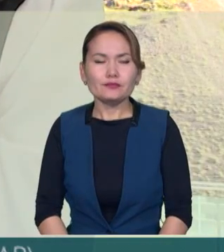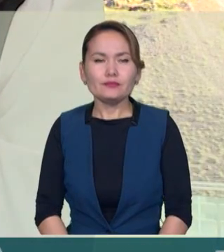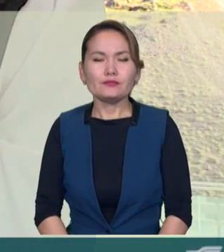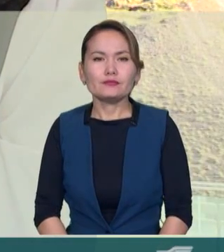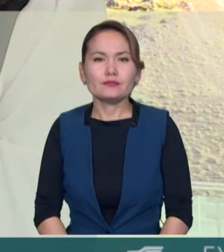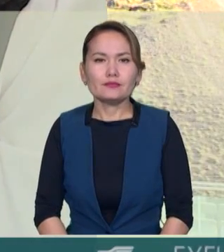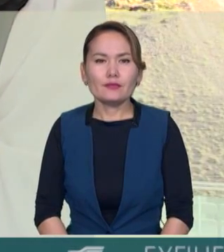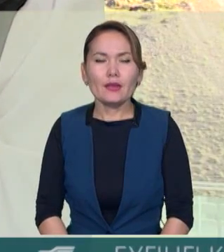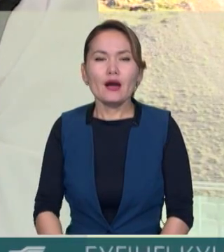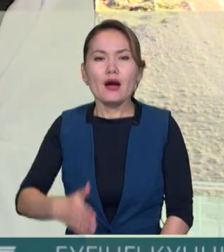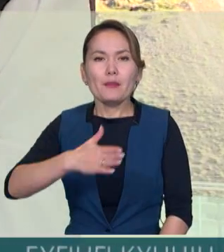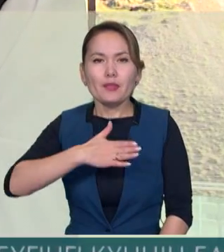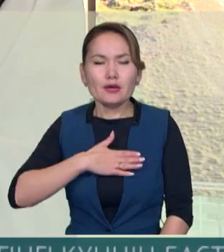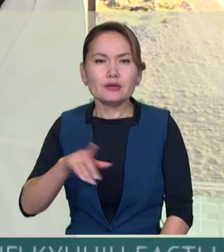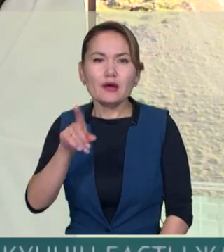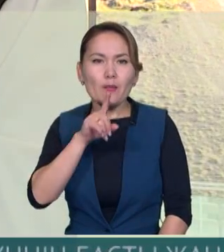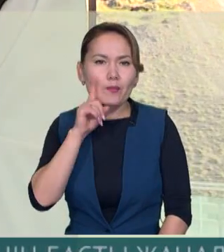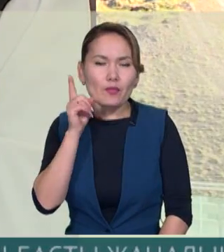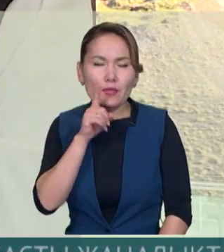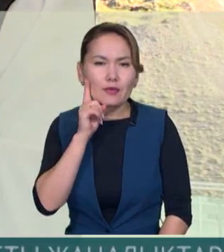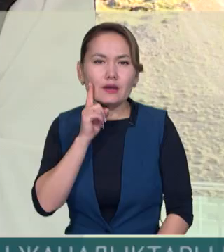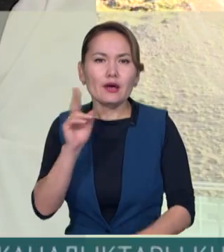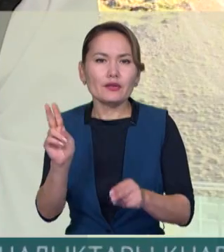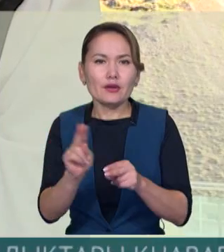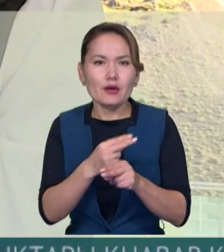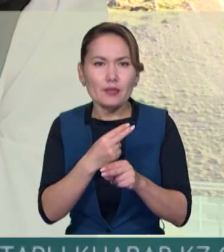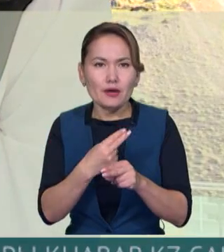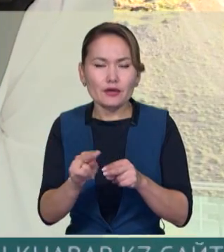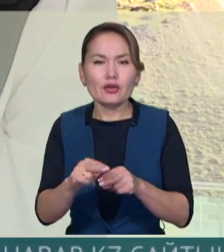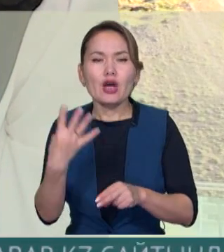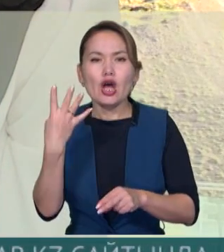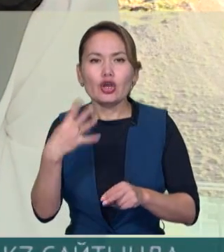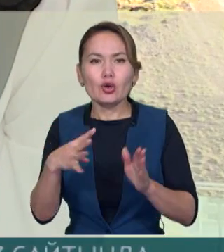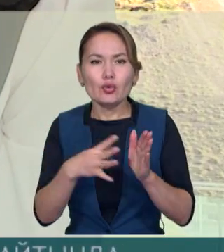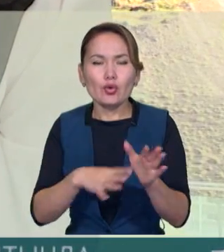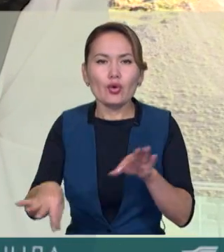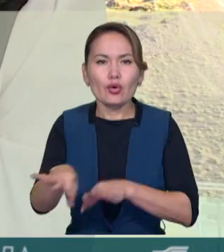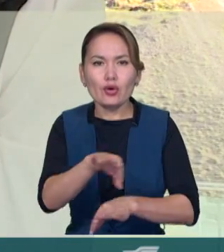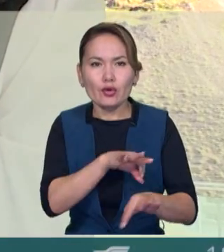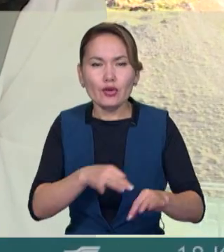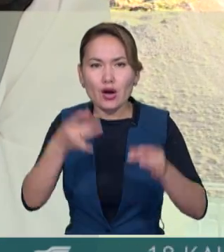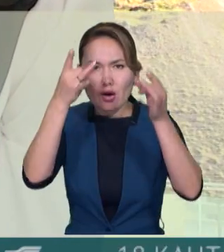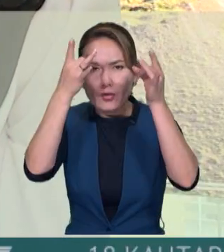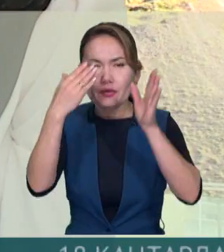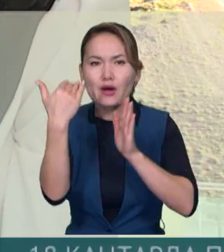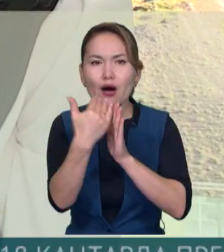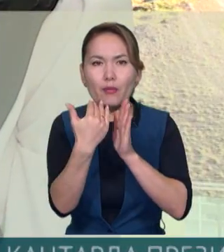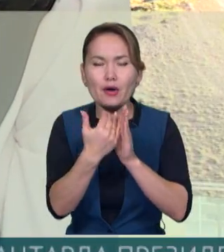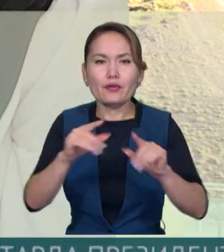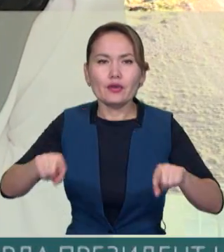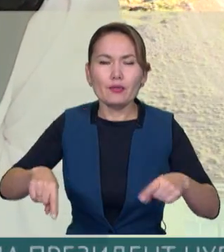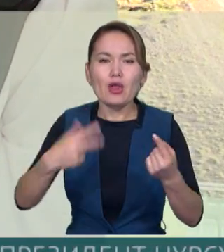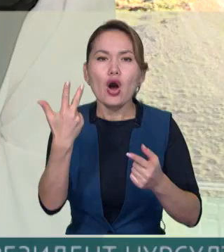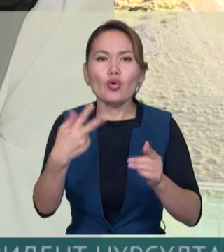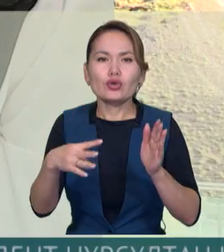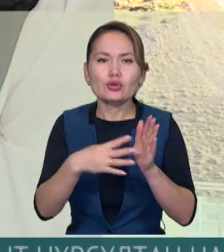Оның ішінде тәрбие және білім кіші бағдарламасы бойынша 59 жоба, рухани қазына кіші бағдарламасы бойынша